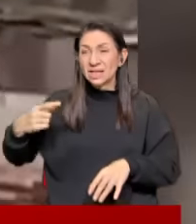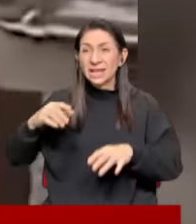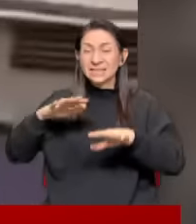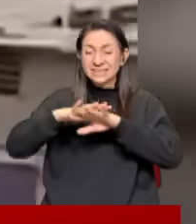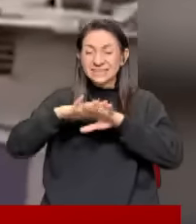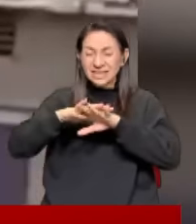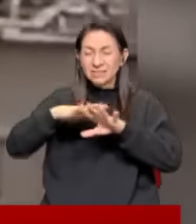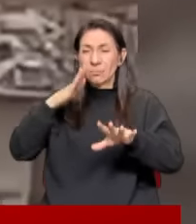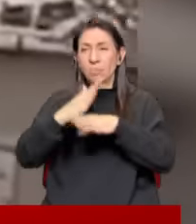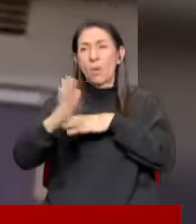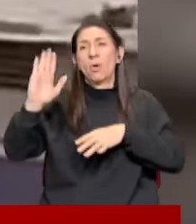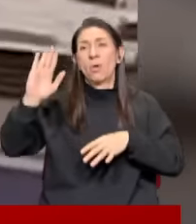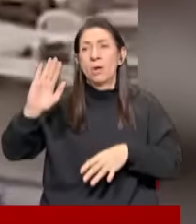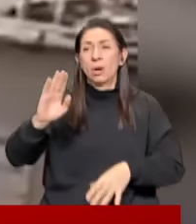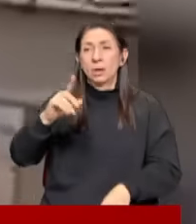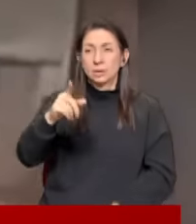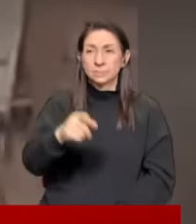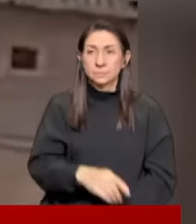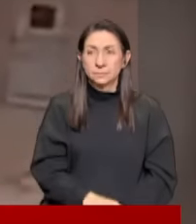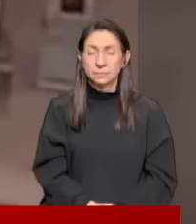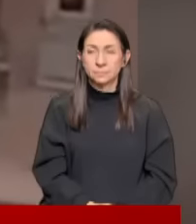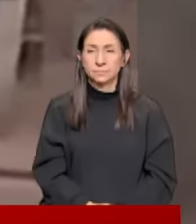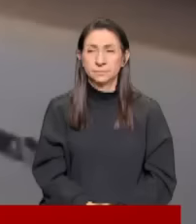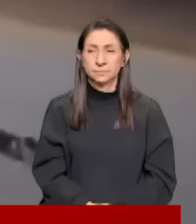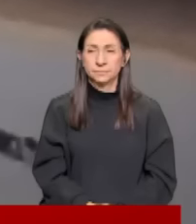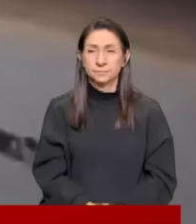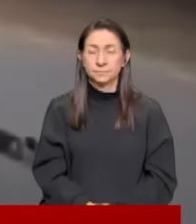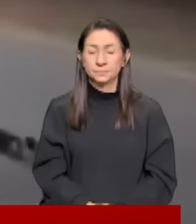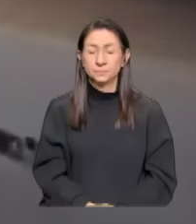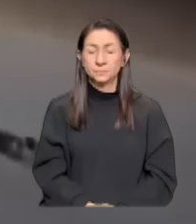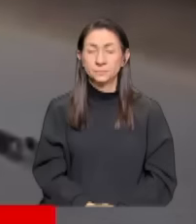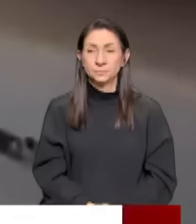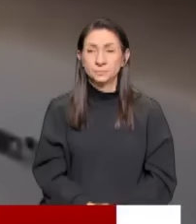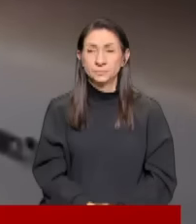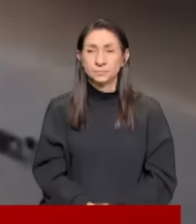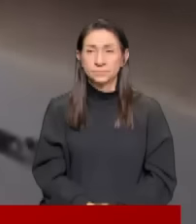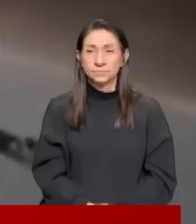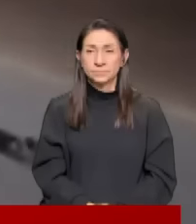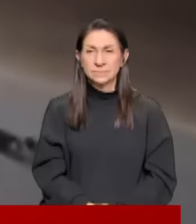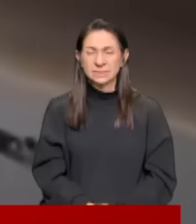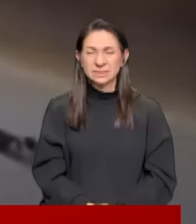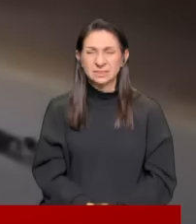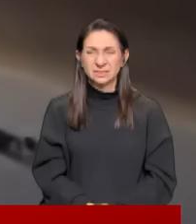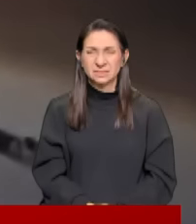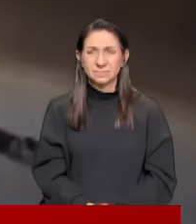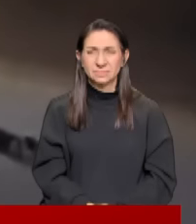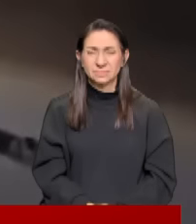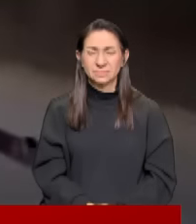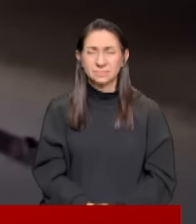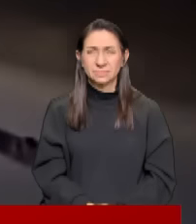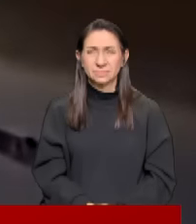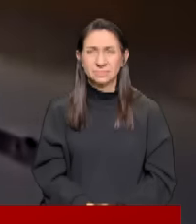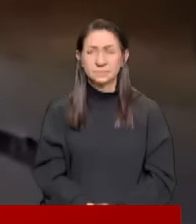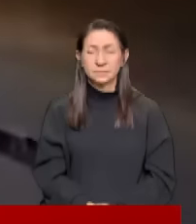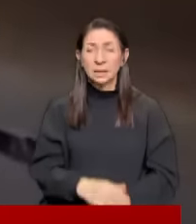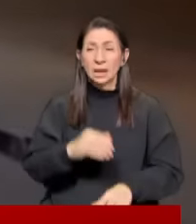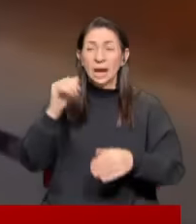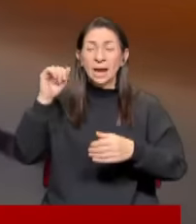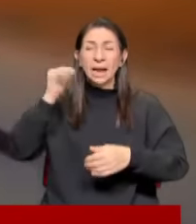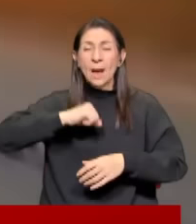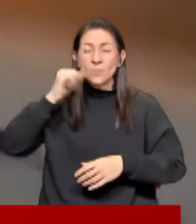örgülere çarptı. Müzik